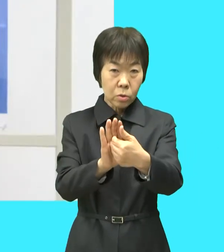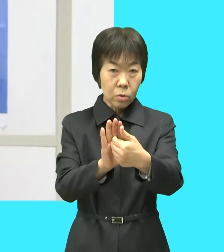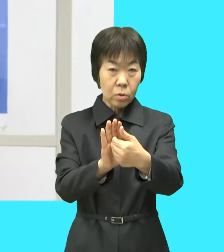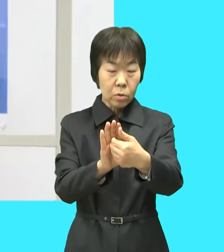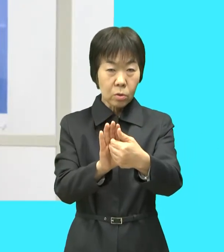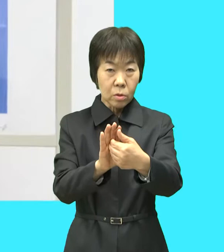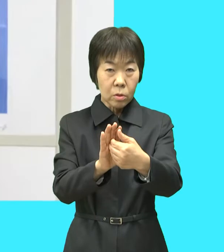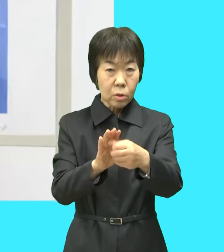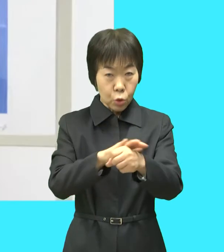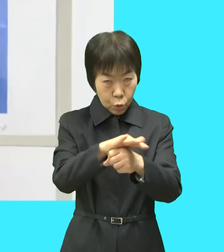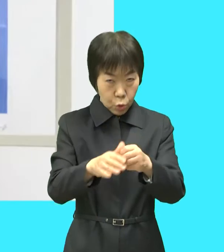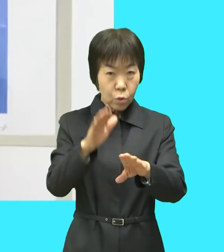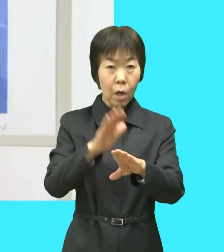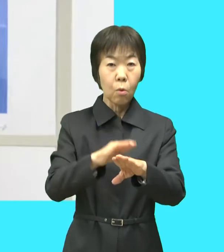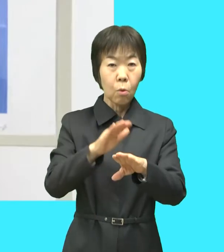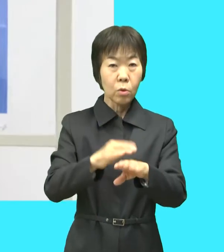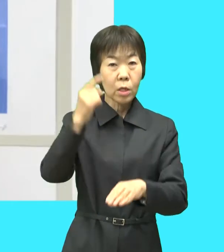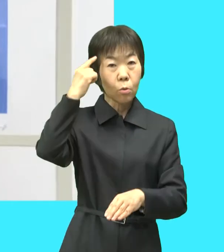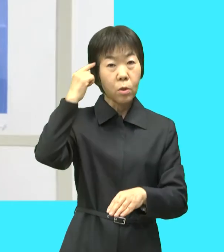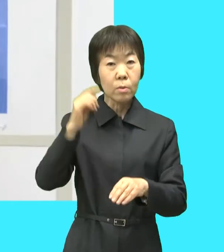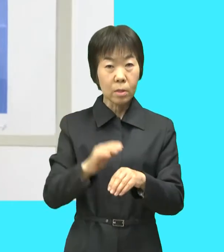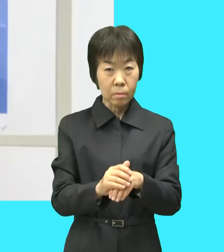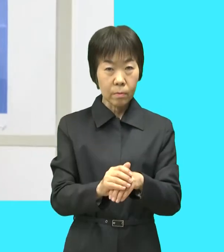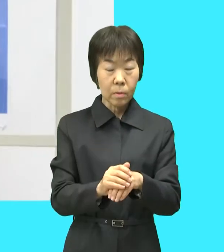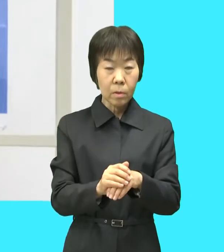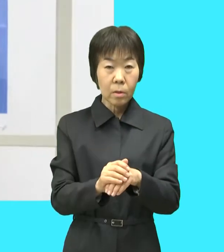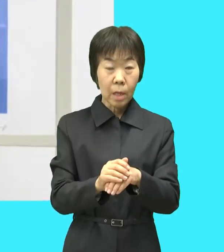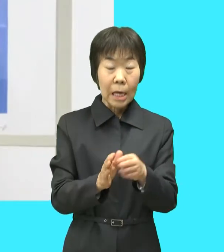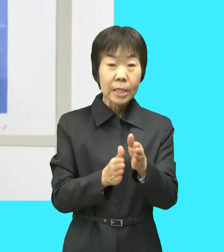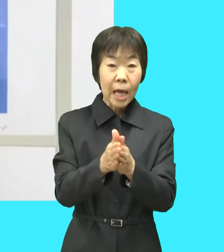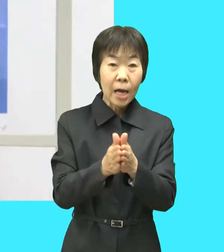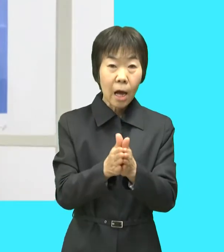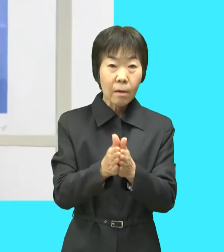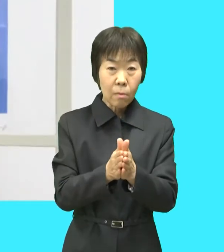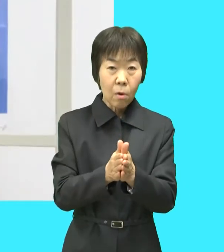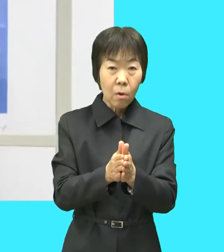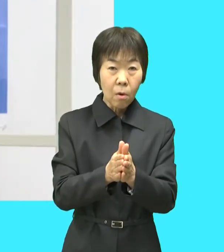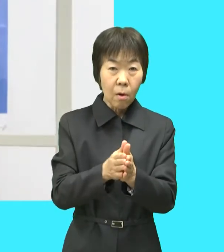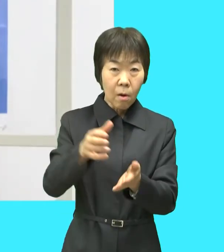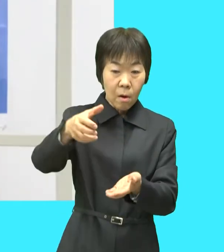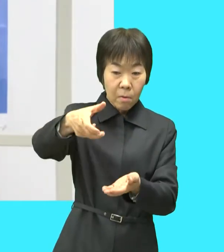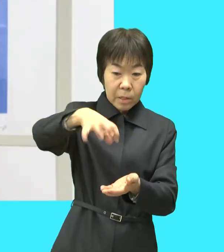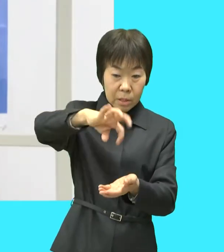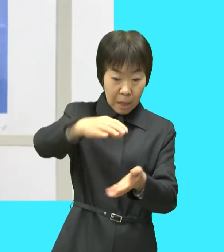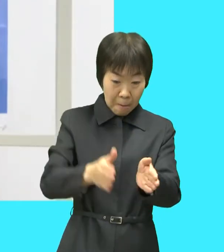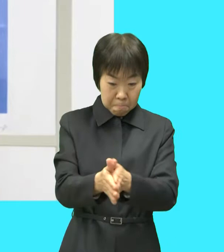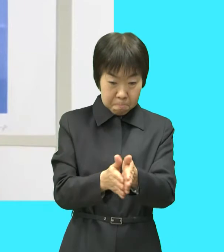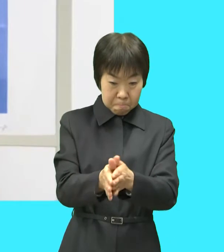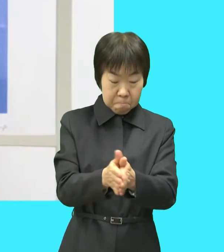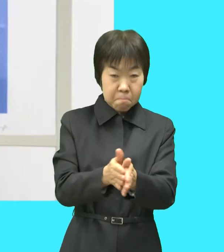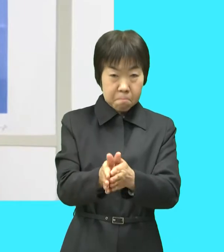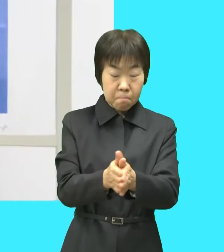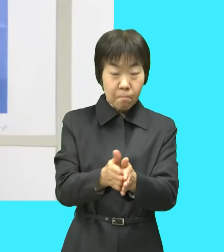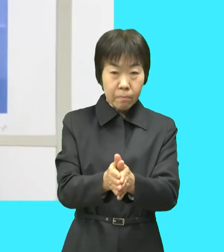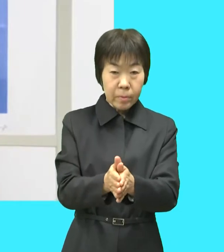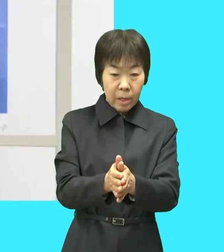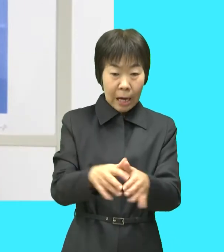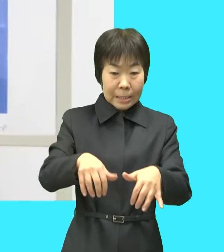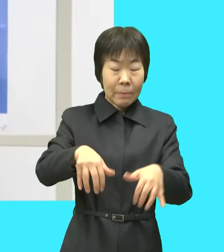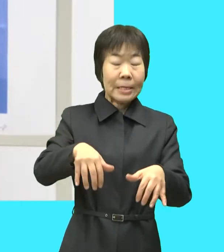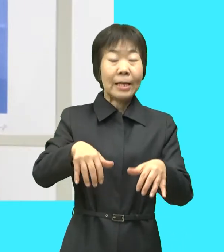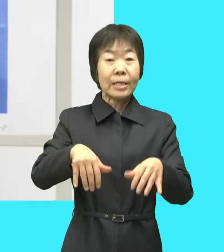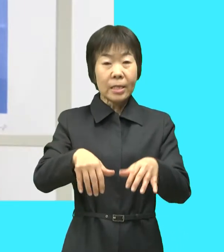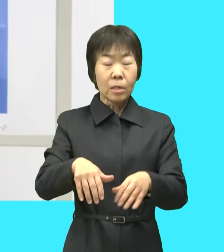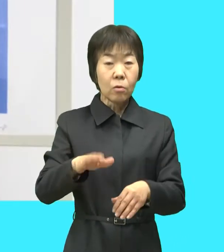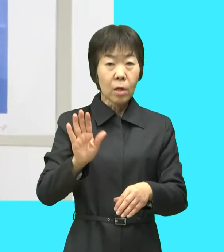な策になろうかと思います。また手洗いもですね、冷たい水ですとどうしてもこう長い時間つけてると辛いという部分